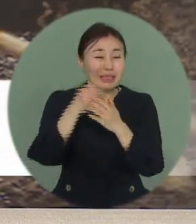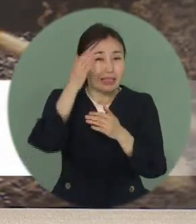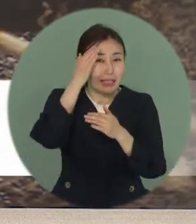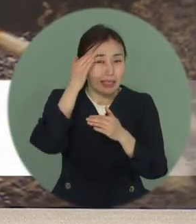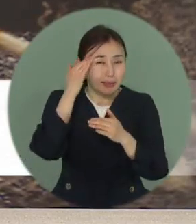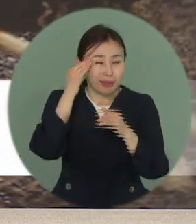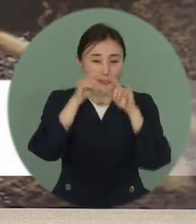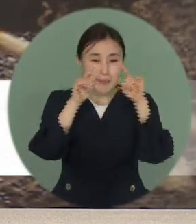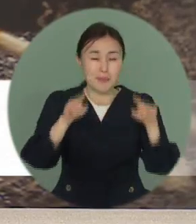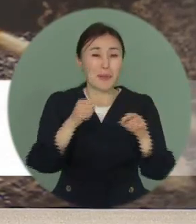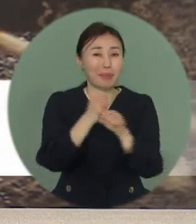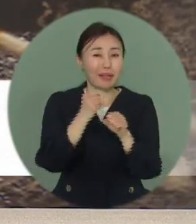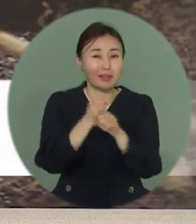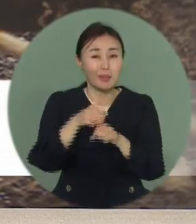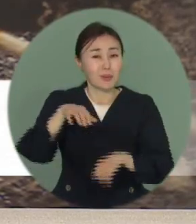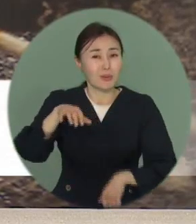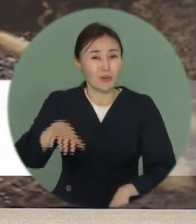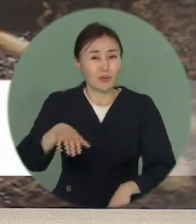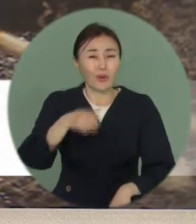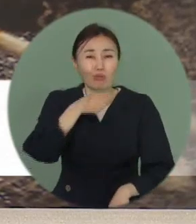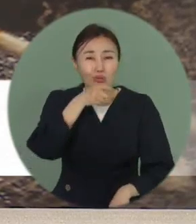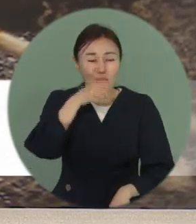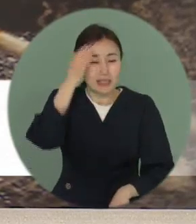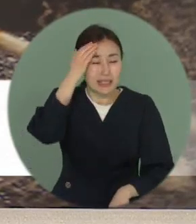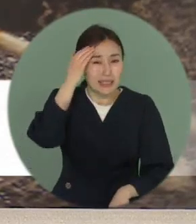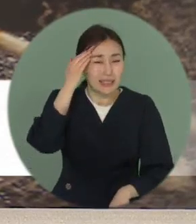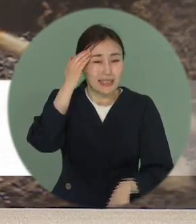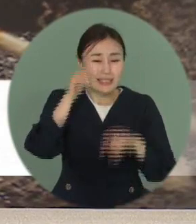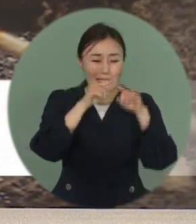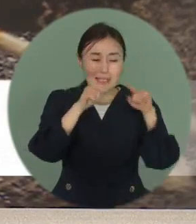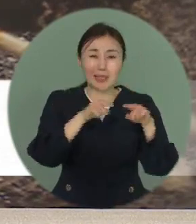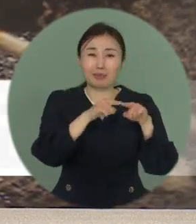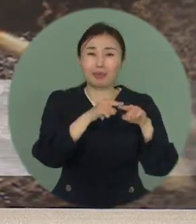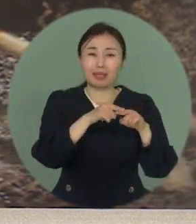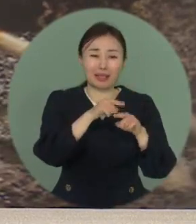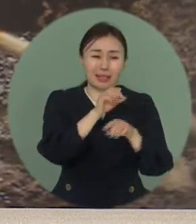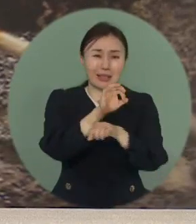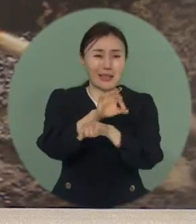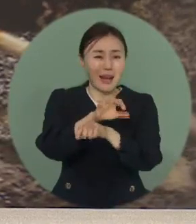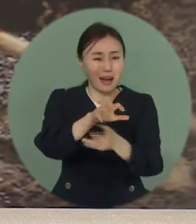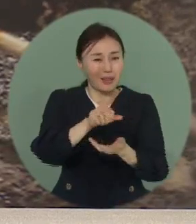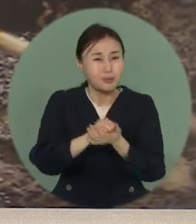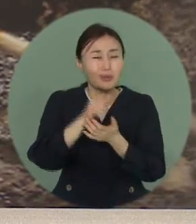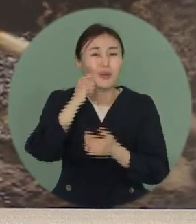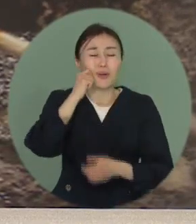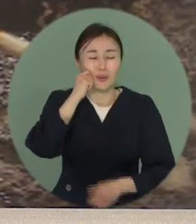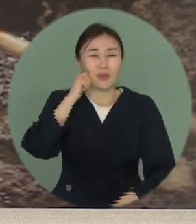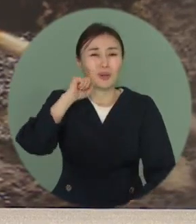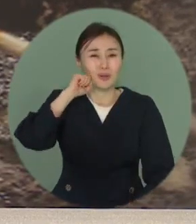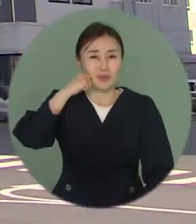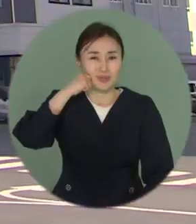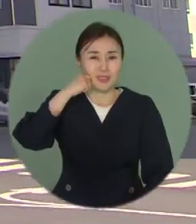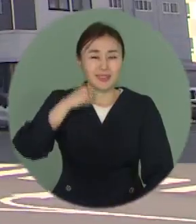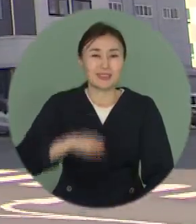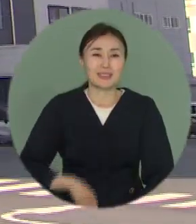공장에서는 물김을 구 상지고 있습니다 김 기자가 보도합니다